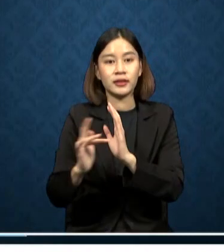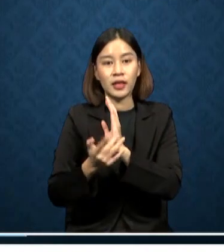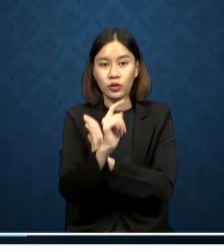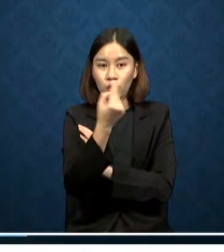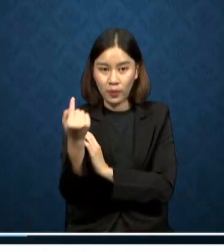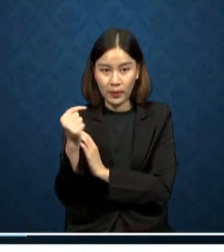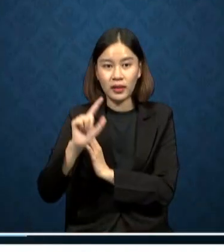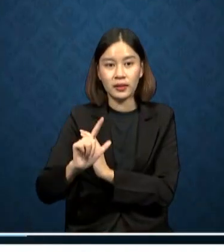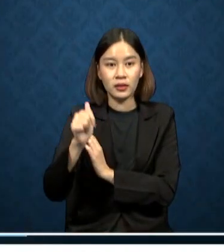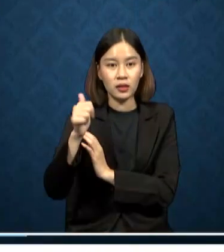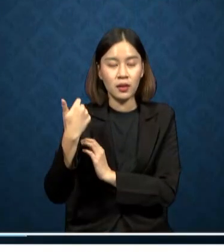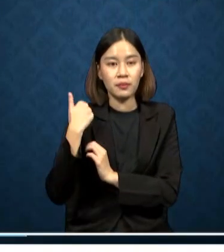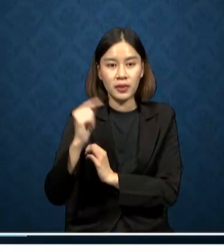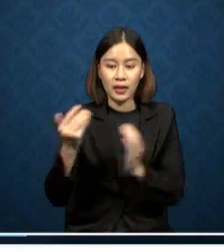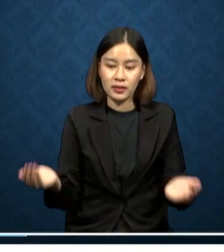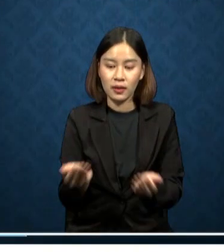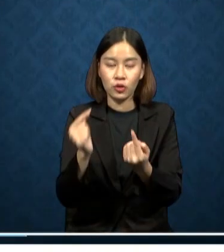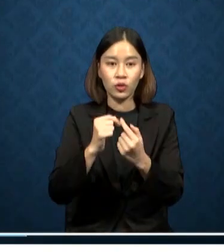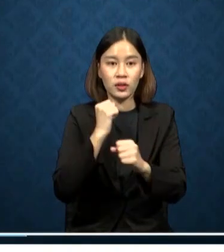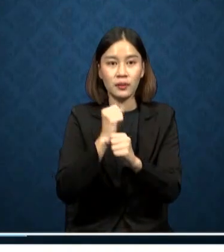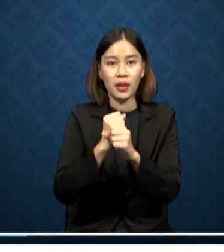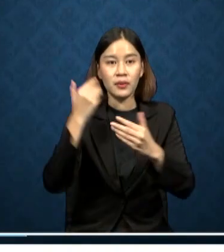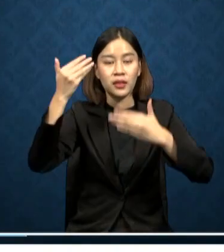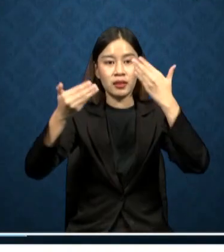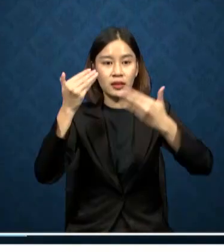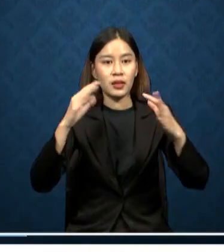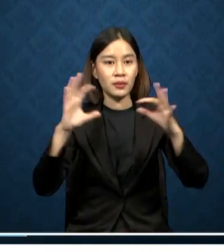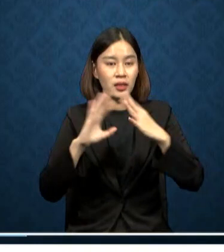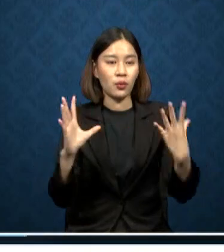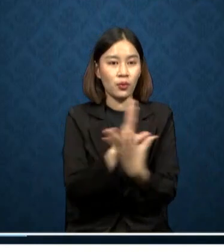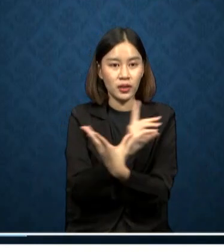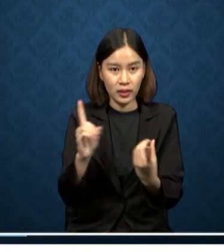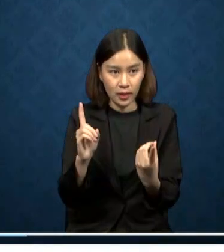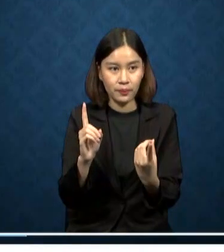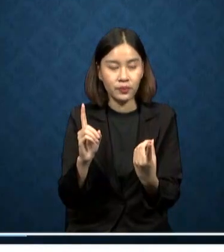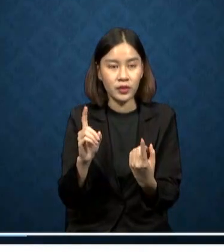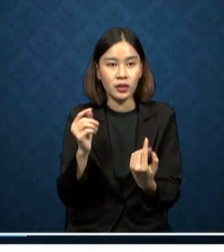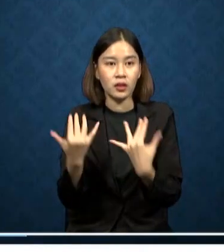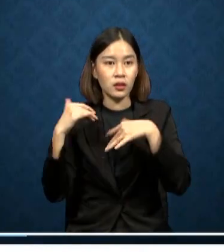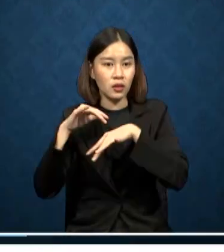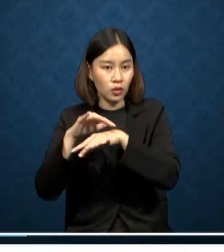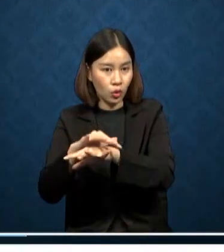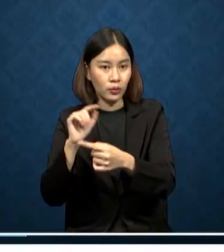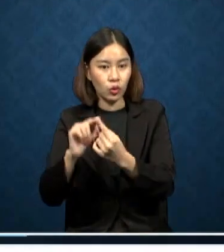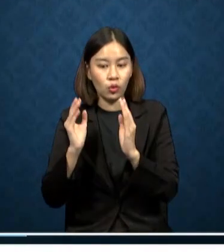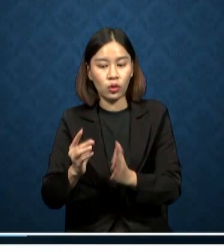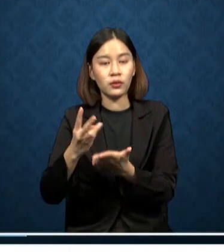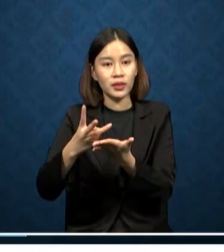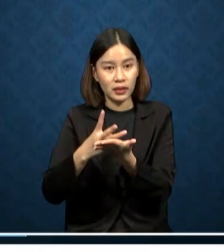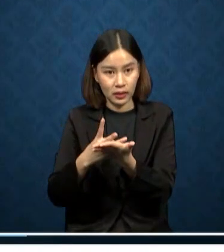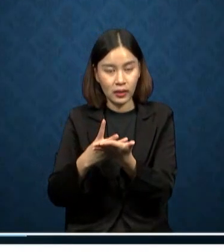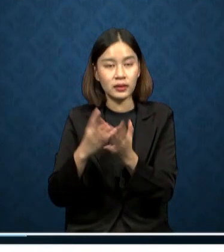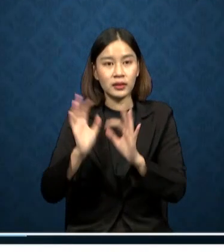ีเป็หักมีกสัสมุการเรือนงานกิจกรรมทางด้าน วทธรรมและการเข้าร่มค่ากนวชาการโ